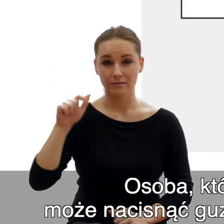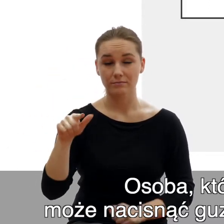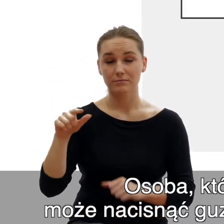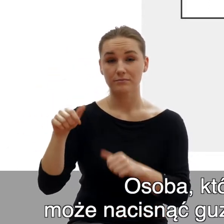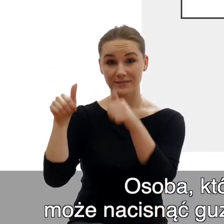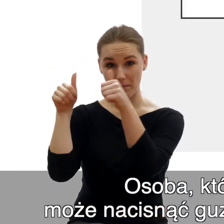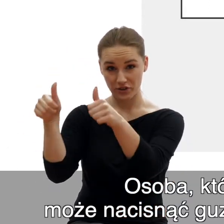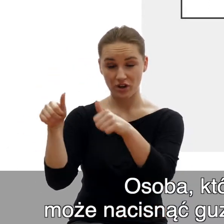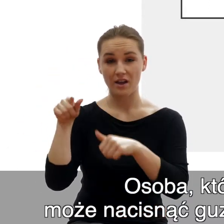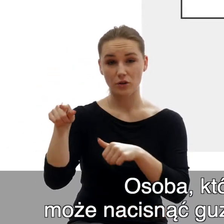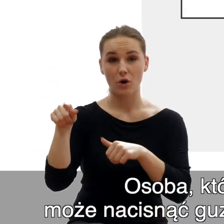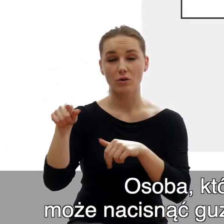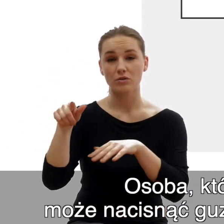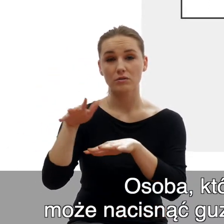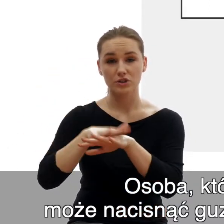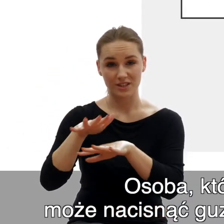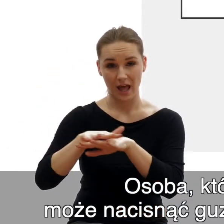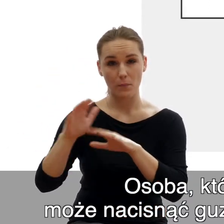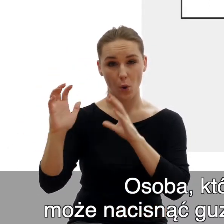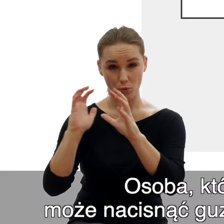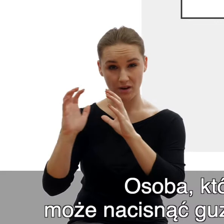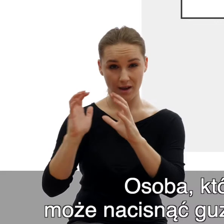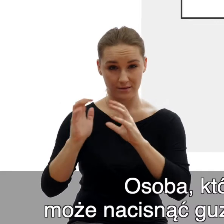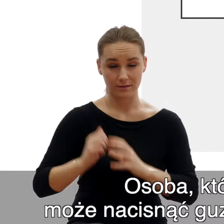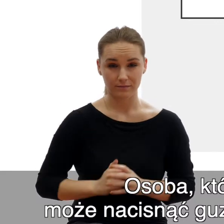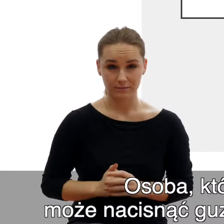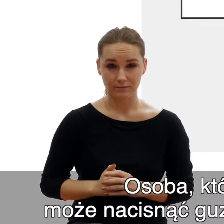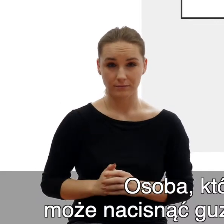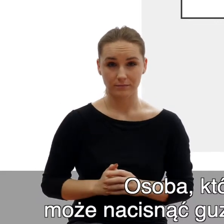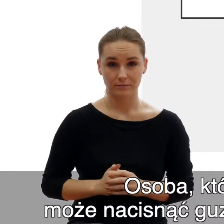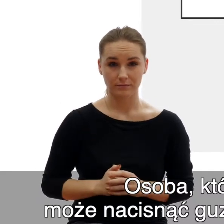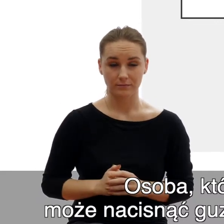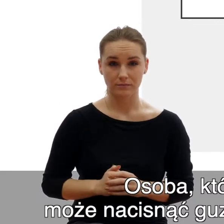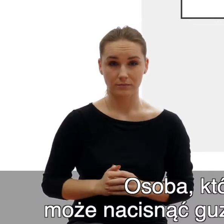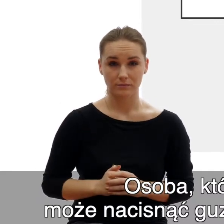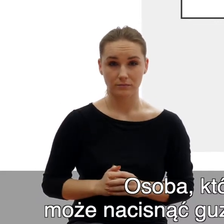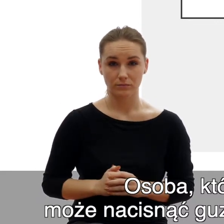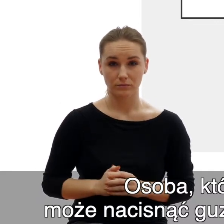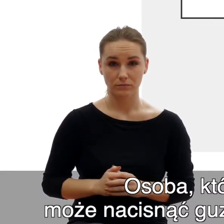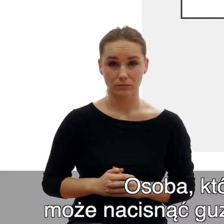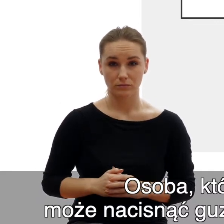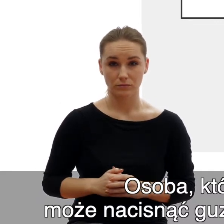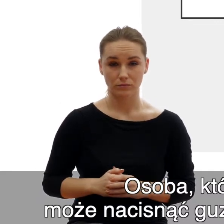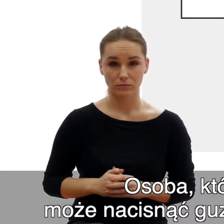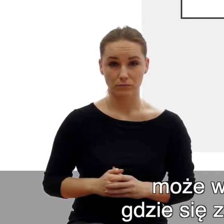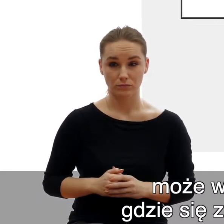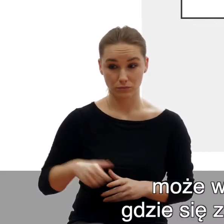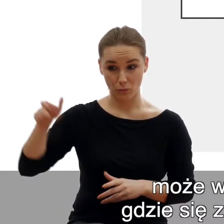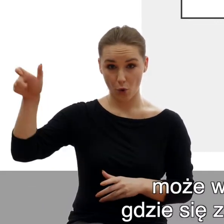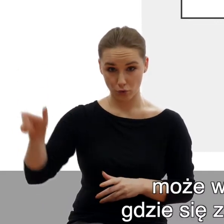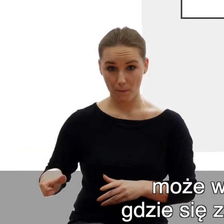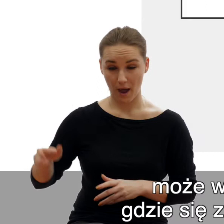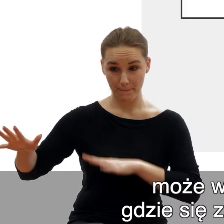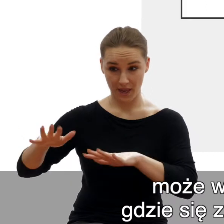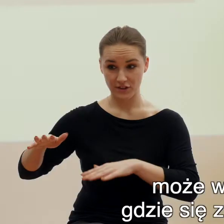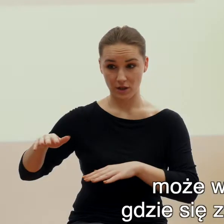tego miejsca, może nacisnąć guzik, nawiązać rozmowę z pracownikiem centrali, może